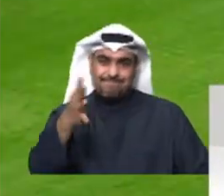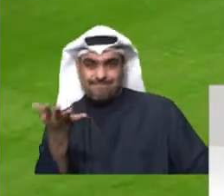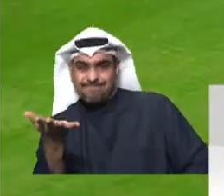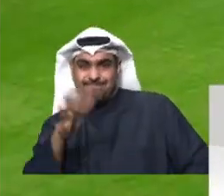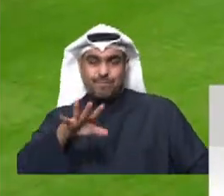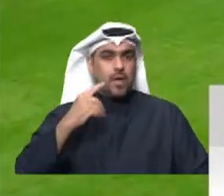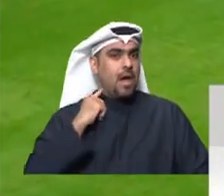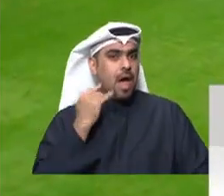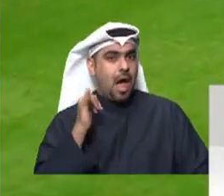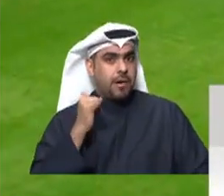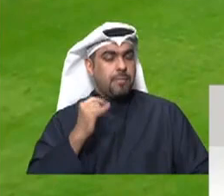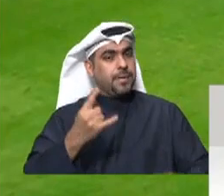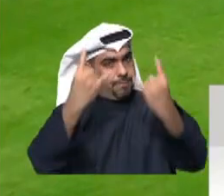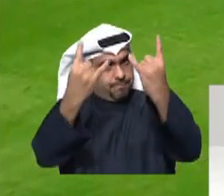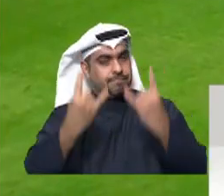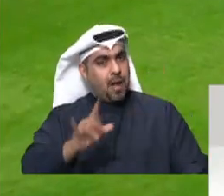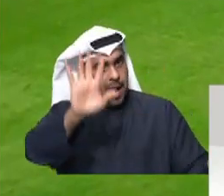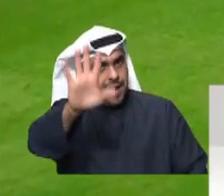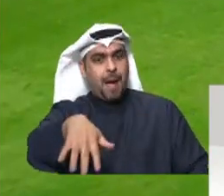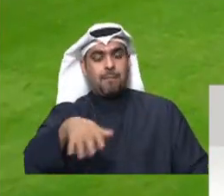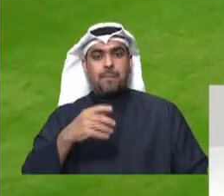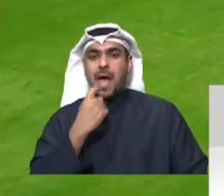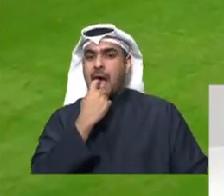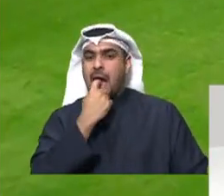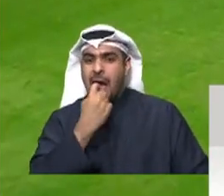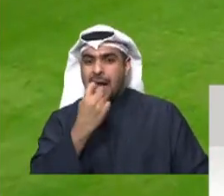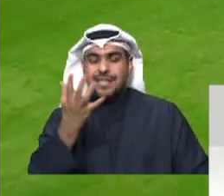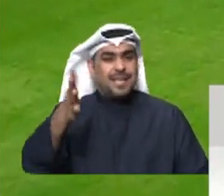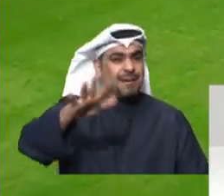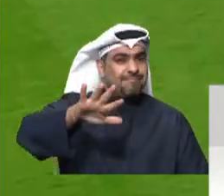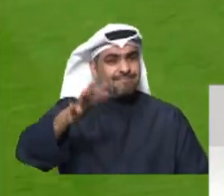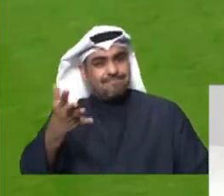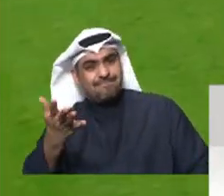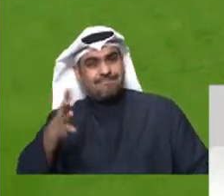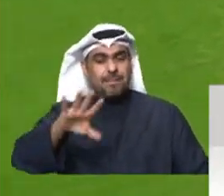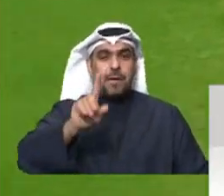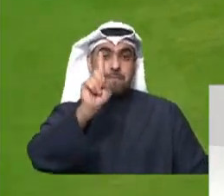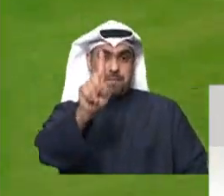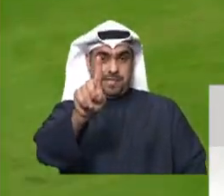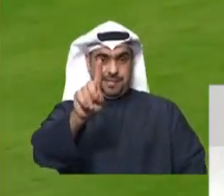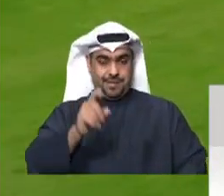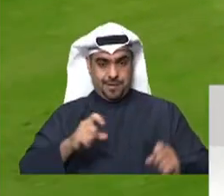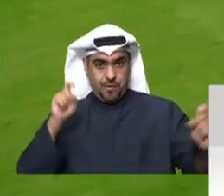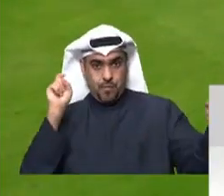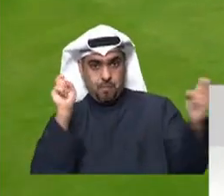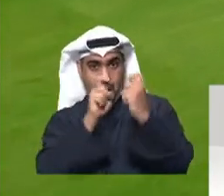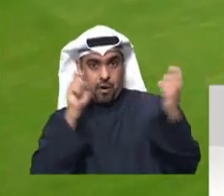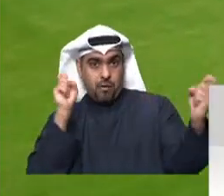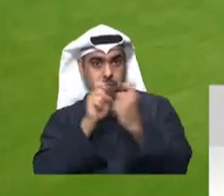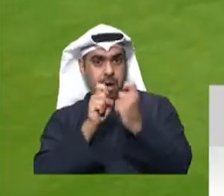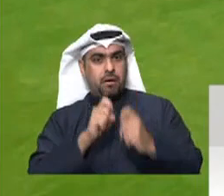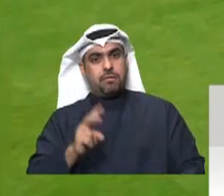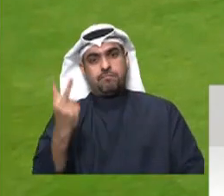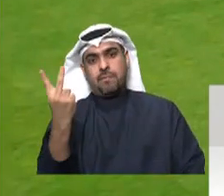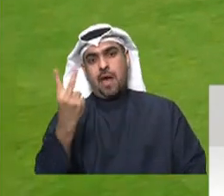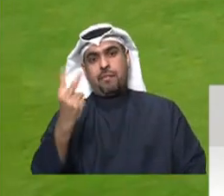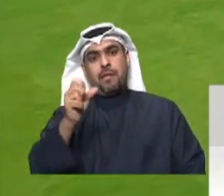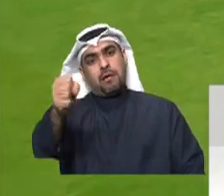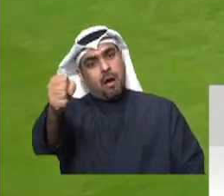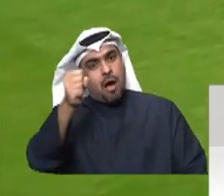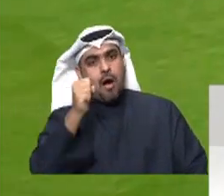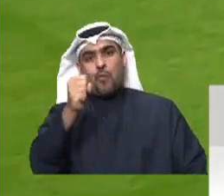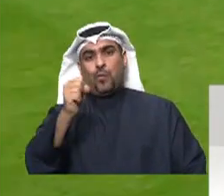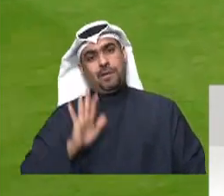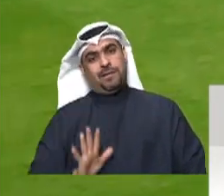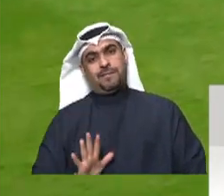يعني تركيز مختلف في هذه النوعية من المباريات، ناهيك على أن هما الاثنين يعني عندهم نفس الرصيد من البطولات 16 16، وبالتالي اصبحت المنافسه